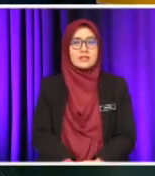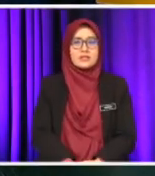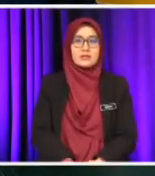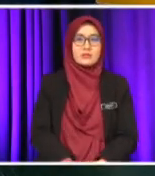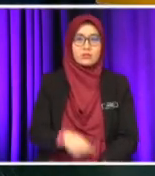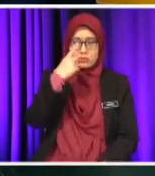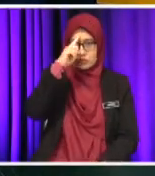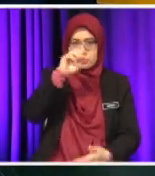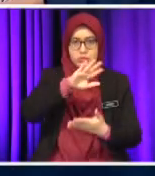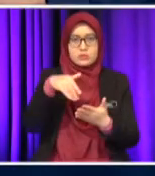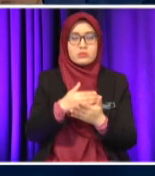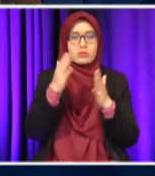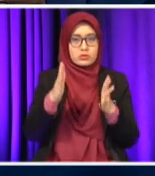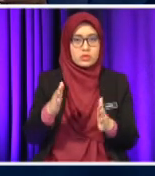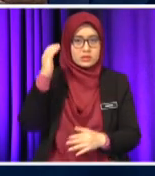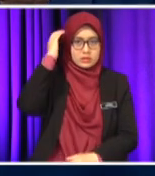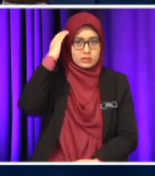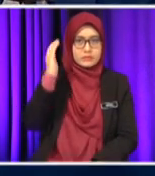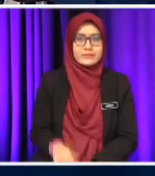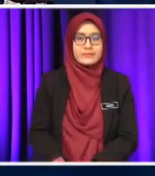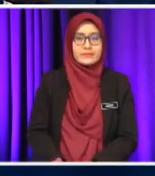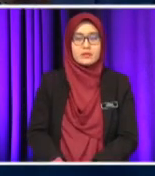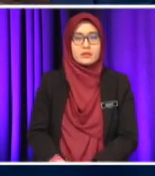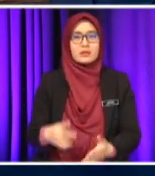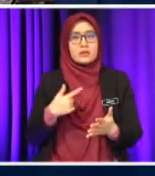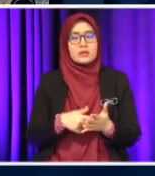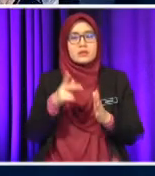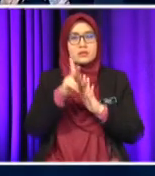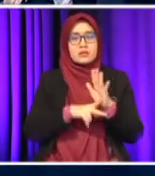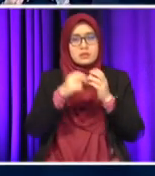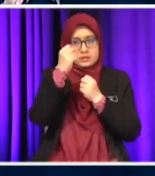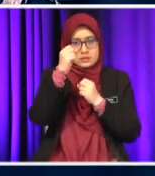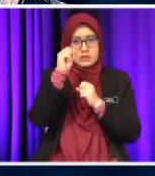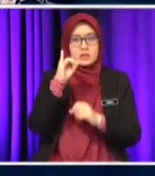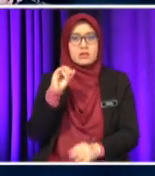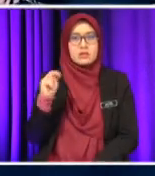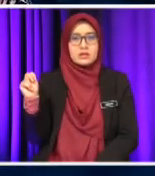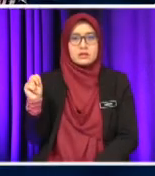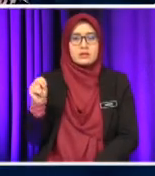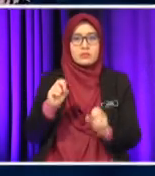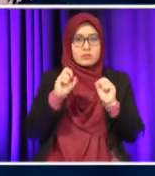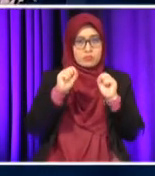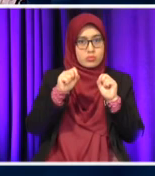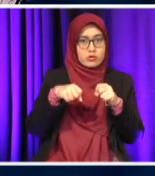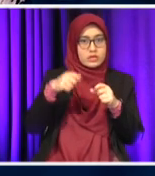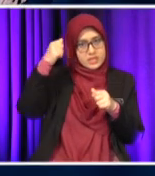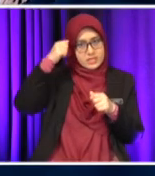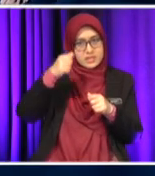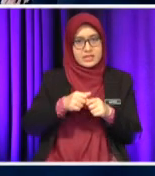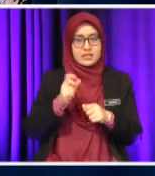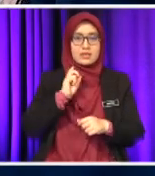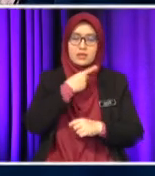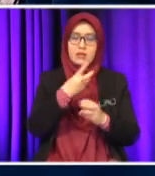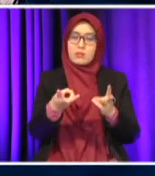seterusnya kesetiaan boleh ingat kita nak beli satu produk